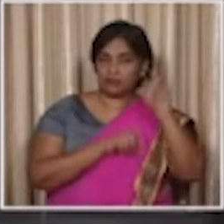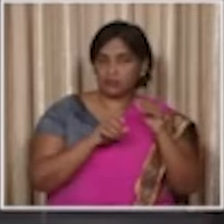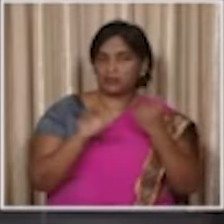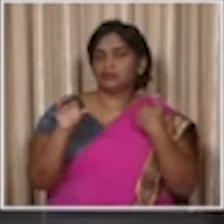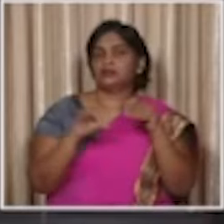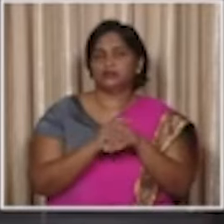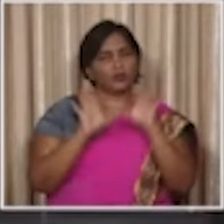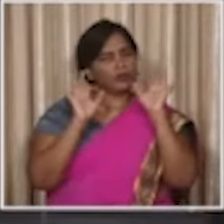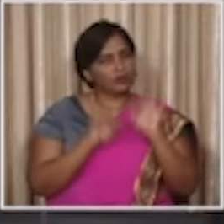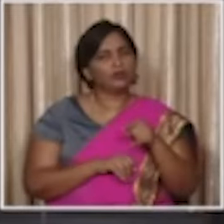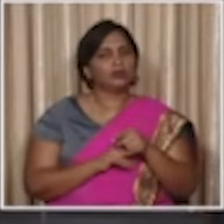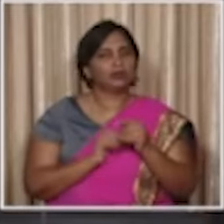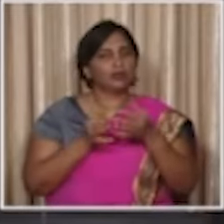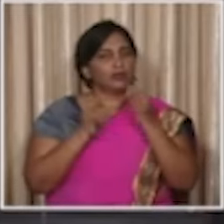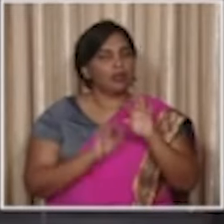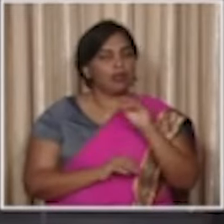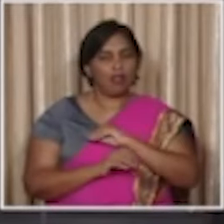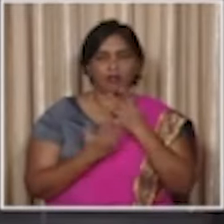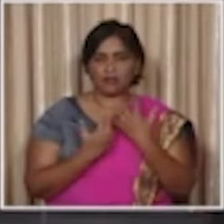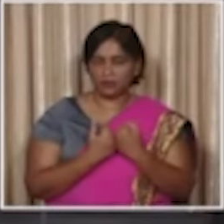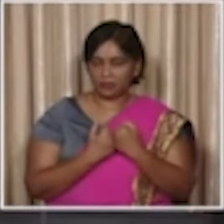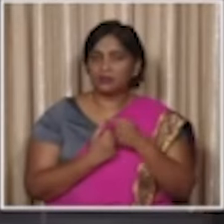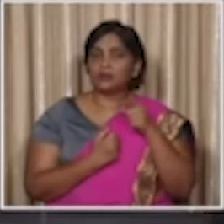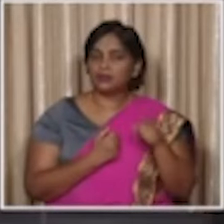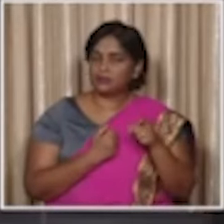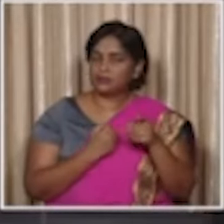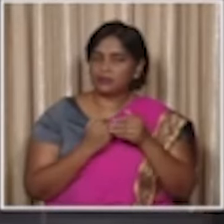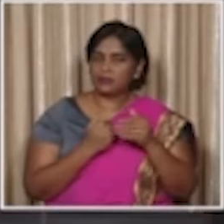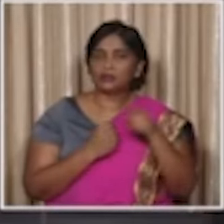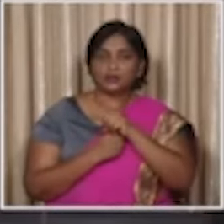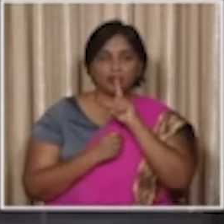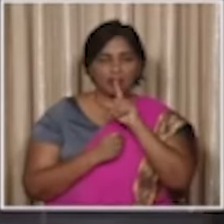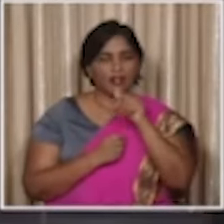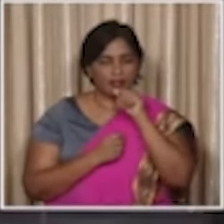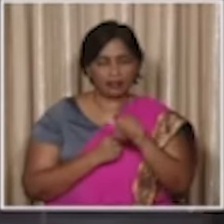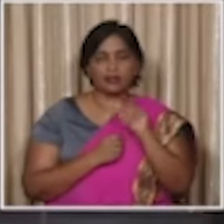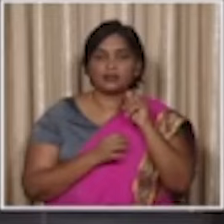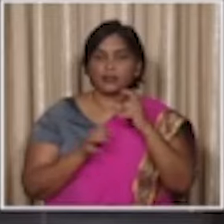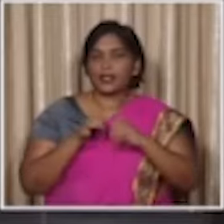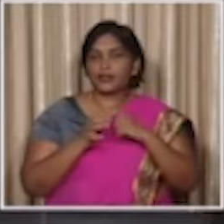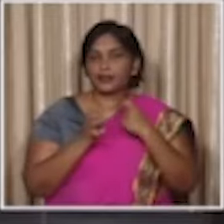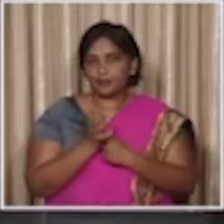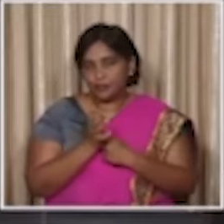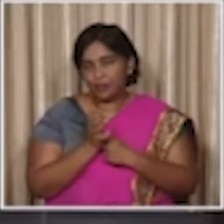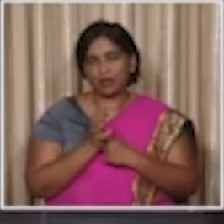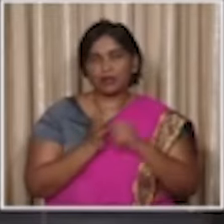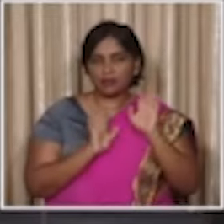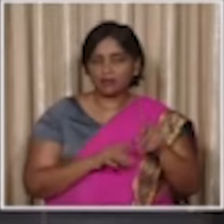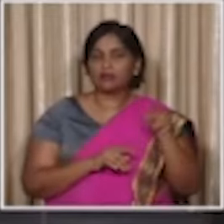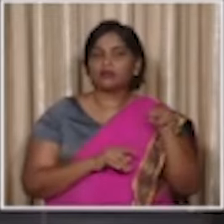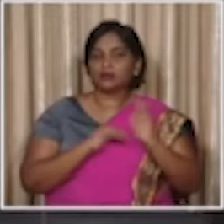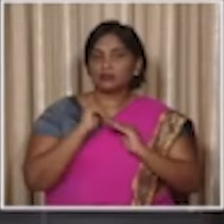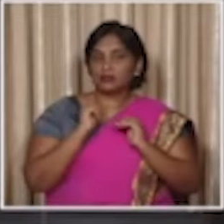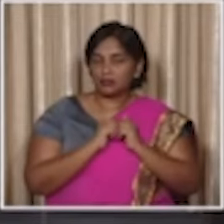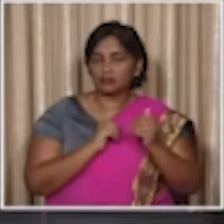මැදිහත් වීමක් නැතුව නිවැරදි ප්‍රතිලාභින් තෝරා ගැනීම. ඉතින් එතකොට මෙතුමා කියන එක ඇත්ත. සමහර QR කේතයක් තියෙන හින්දා එයා සිස්ටම්